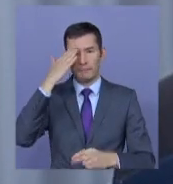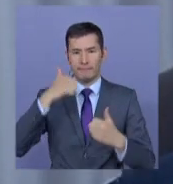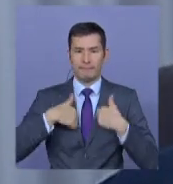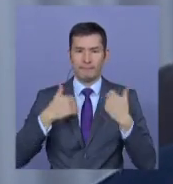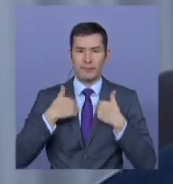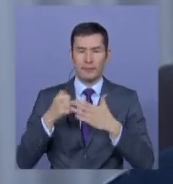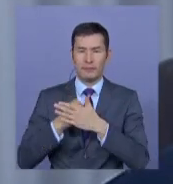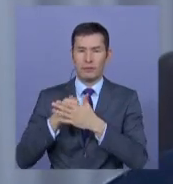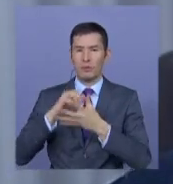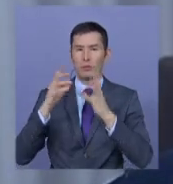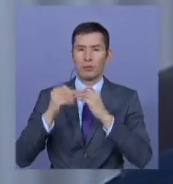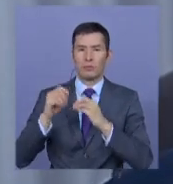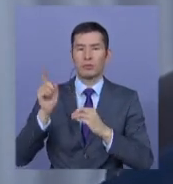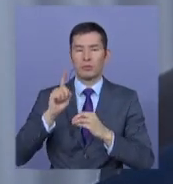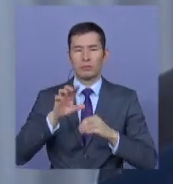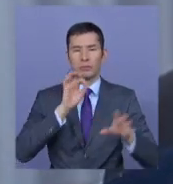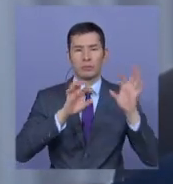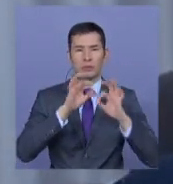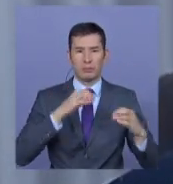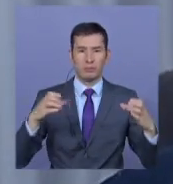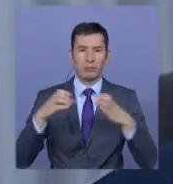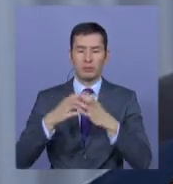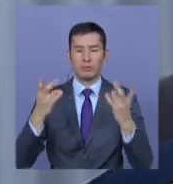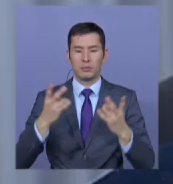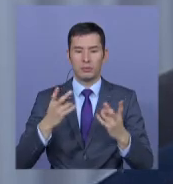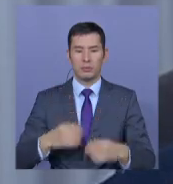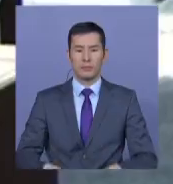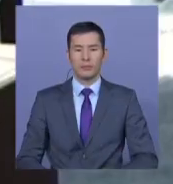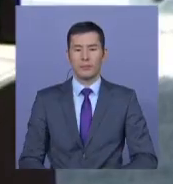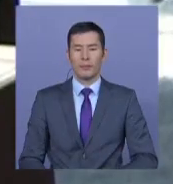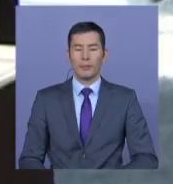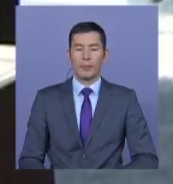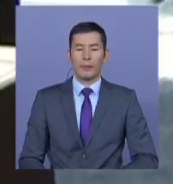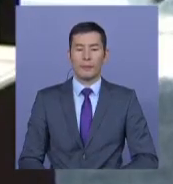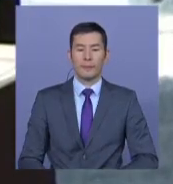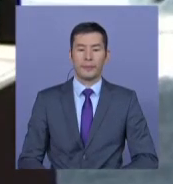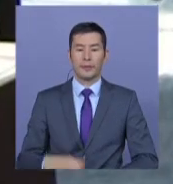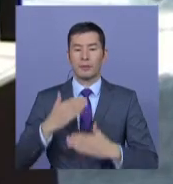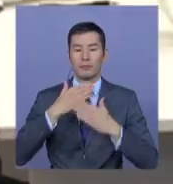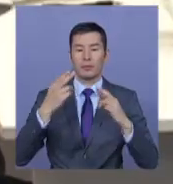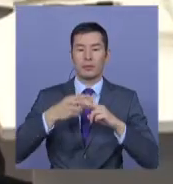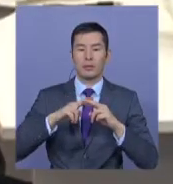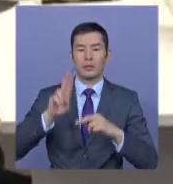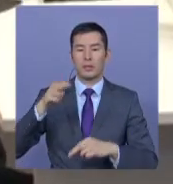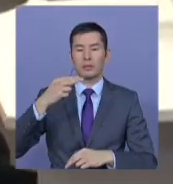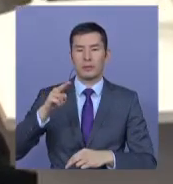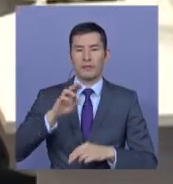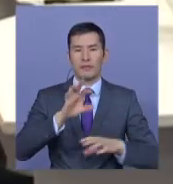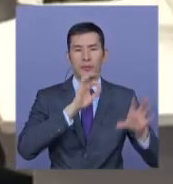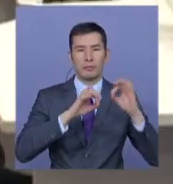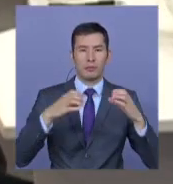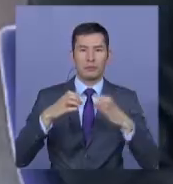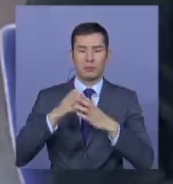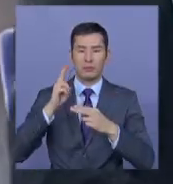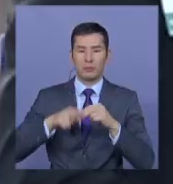деп жеткіздім. Олар заңдарды жаттап алып өтіп кетеді деп ойлады. Ең соңғы іріктеу 90 айында тәмамдалады. Сонда президенттік жастар